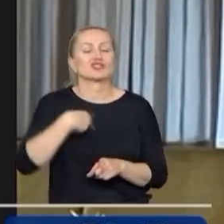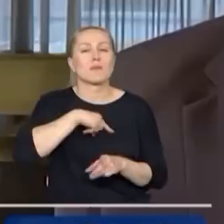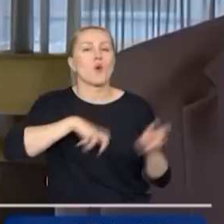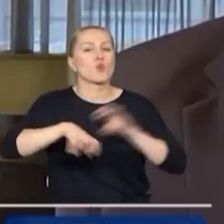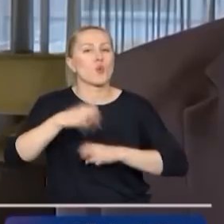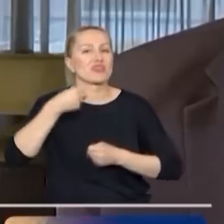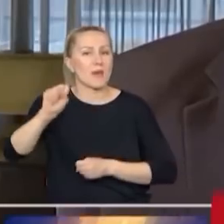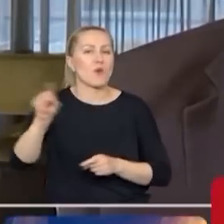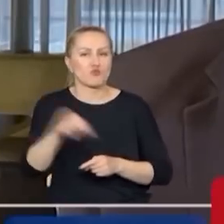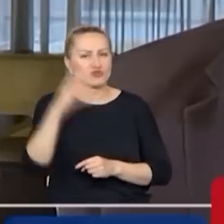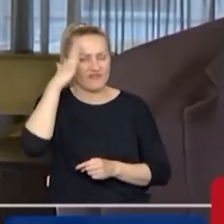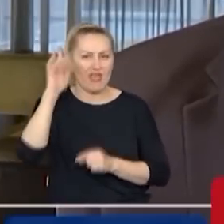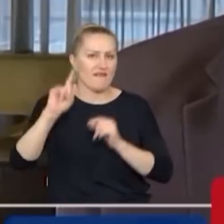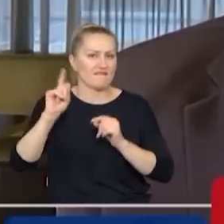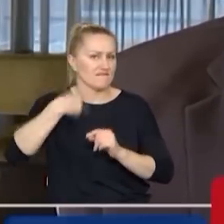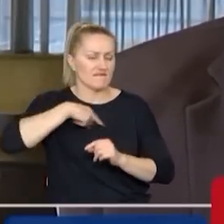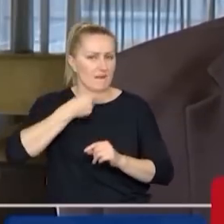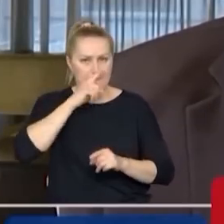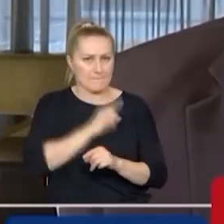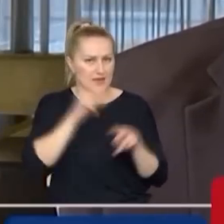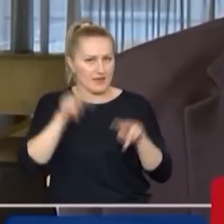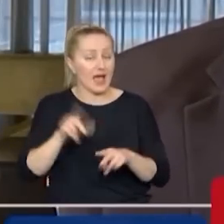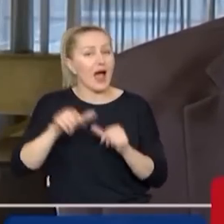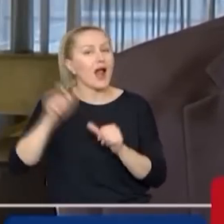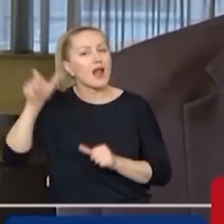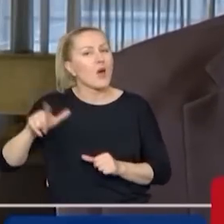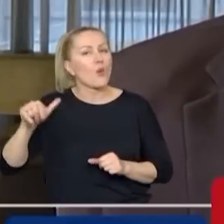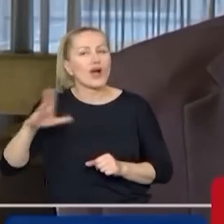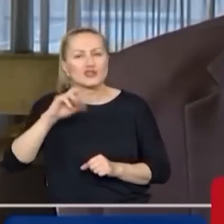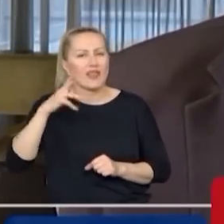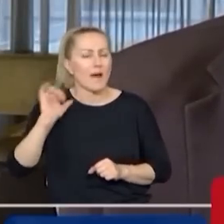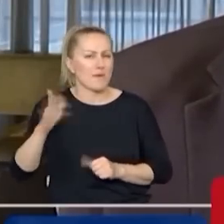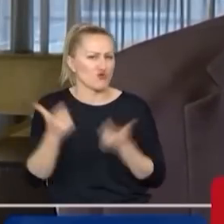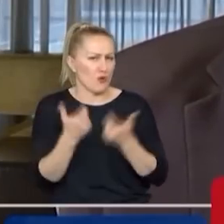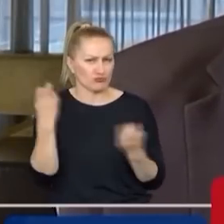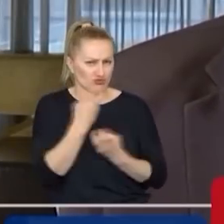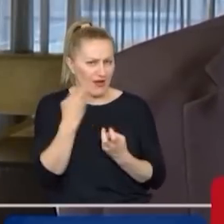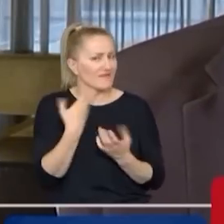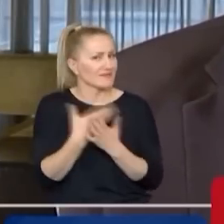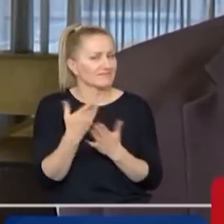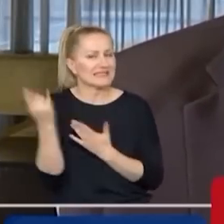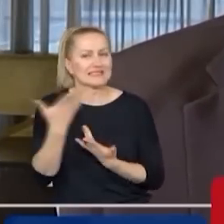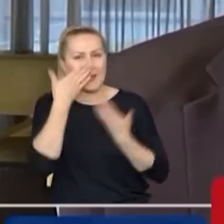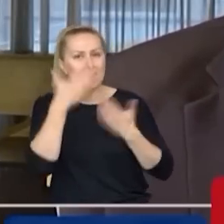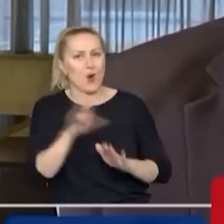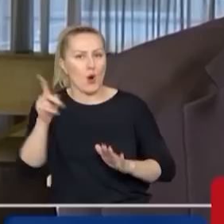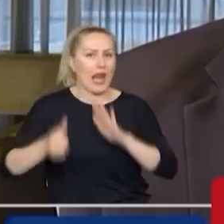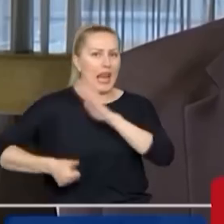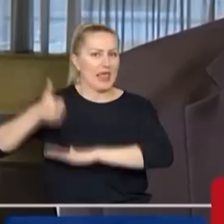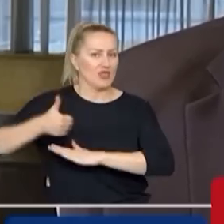Ale Łukaszenka gra w taką ciekawą grę. Z jednej strony on chce pokazać, że właśnie on jest